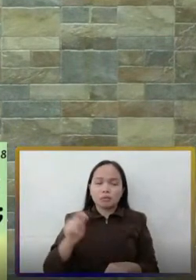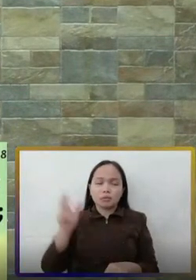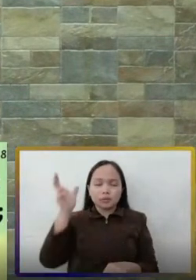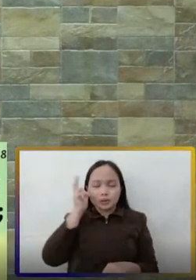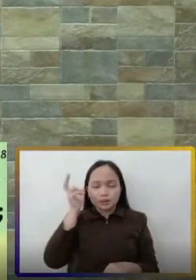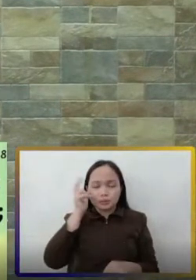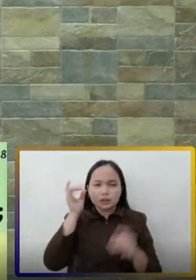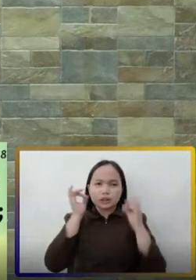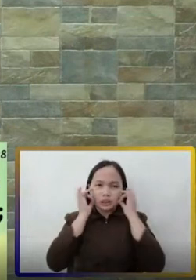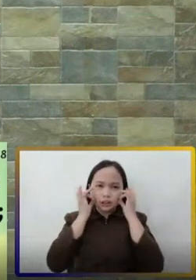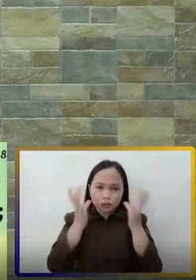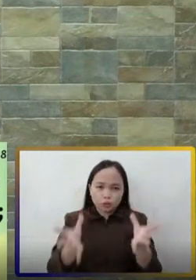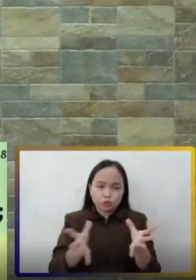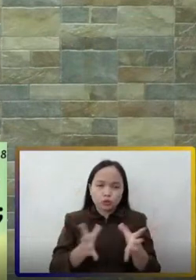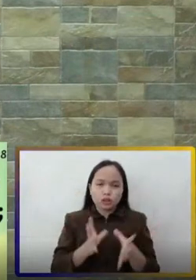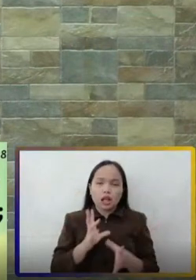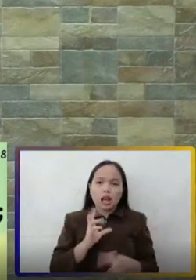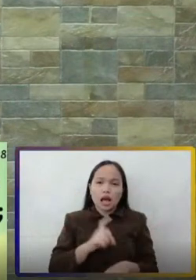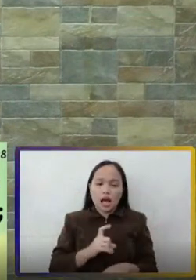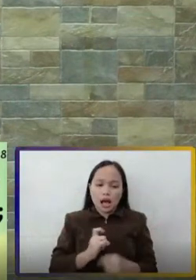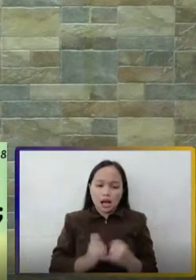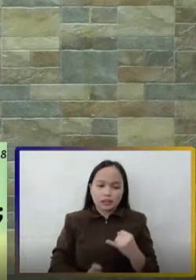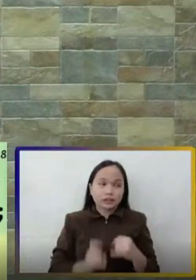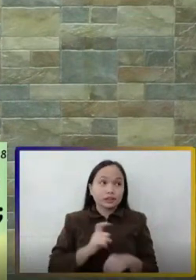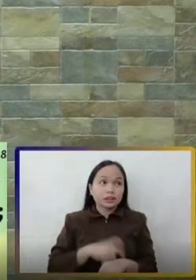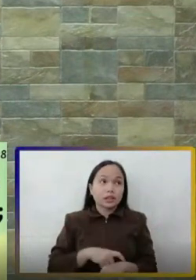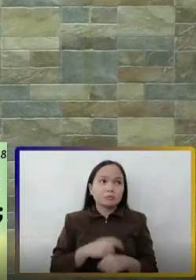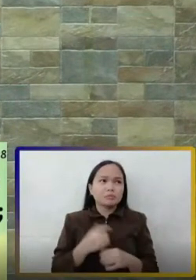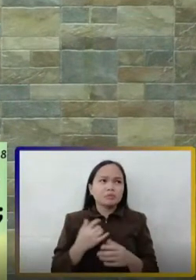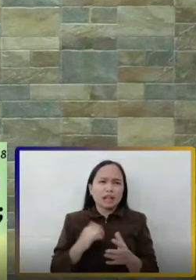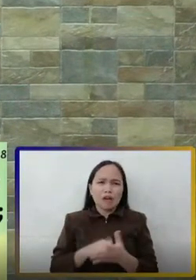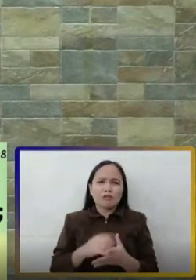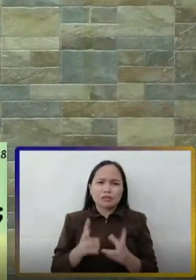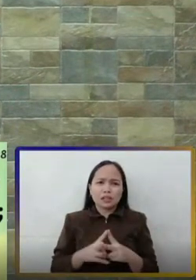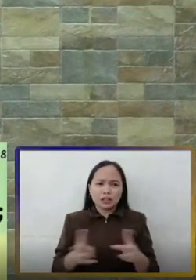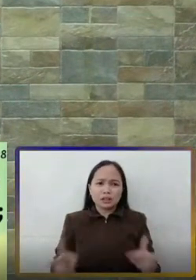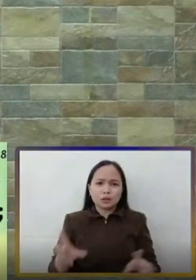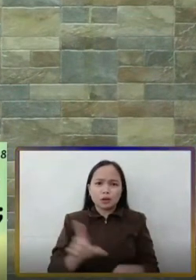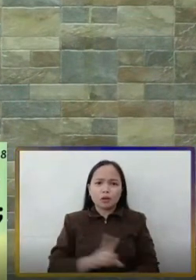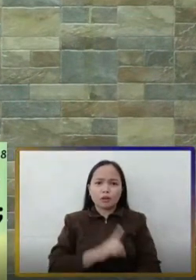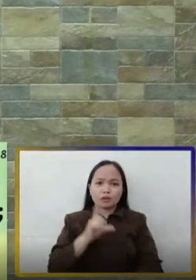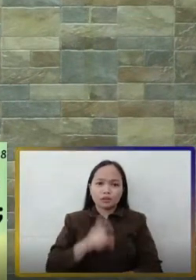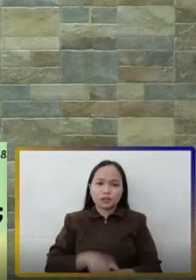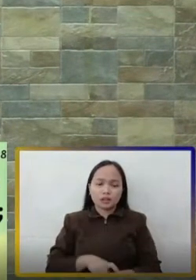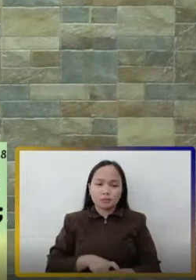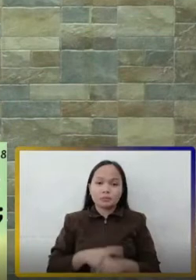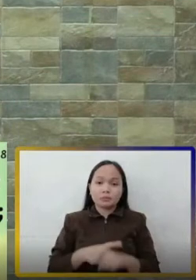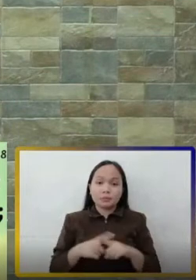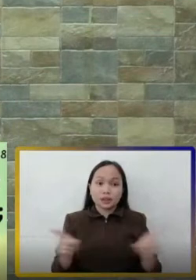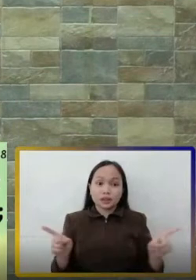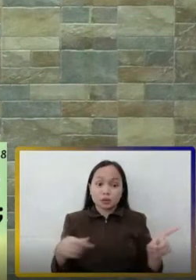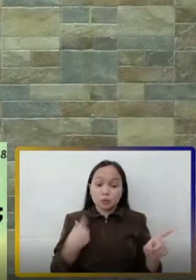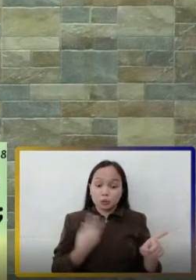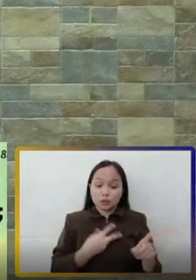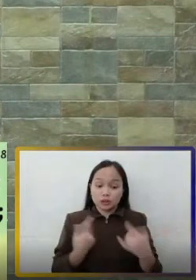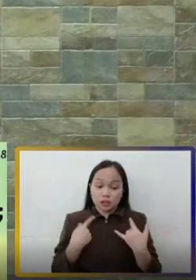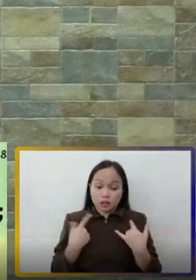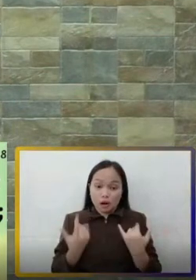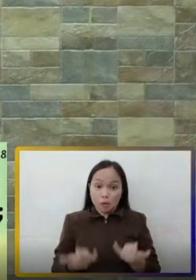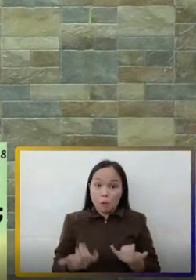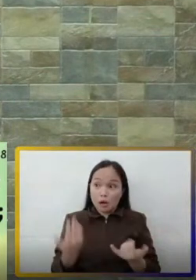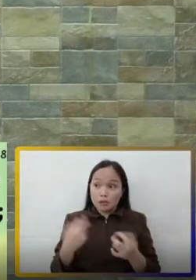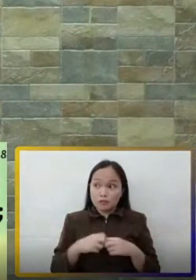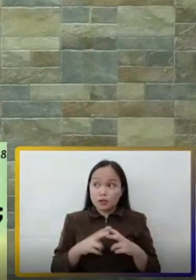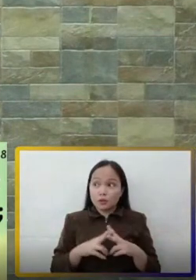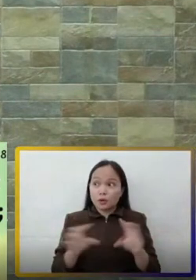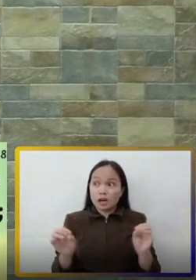it's dangerous. Napakatagal na ang panahon yun. Napakatagal na. Eh, wala po tayo maging yung ating mga magulang.